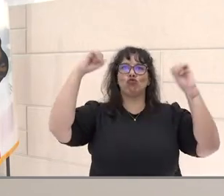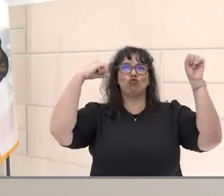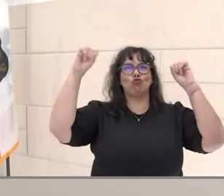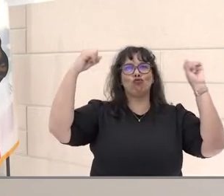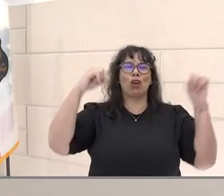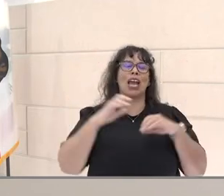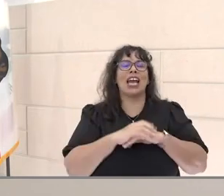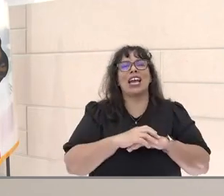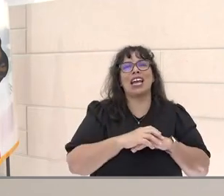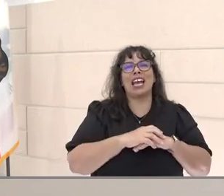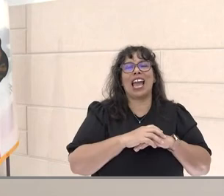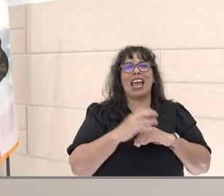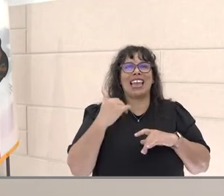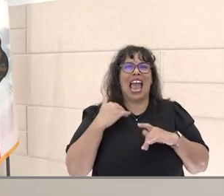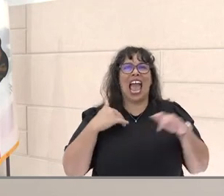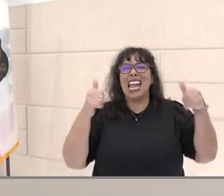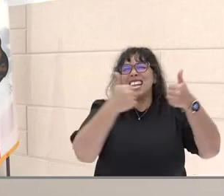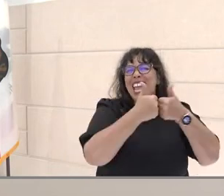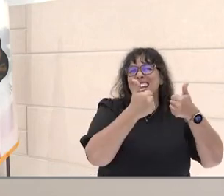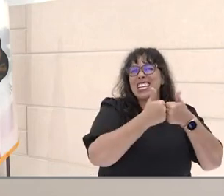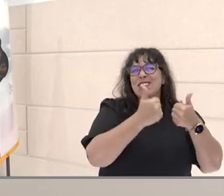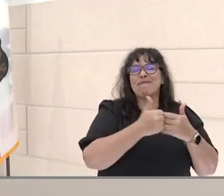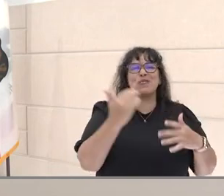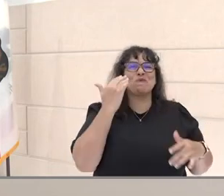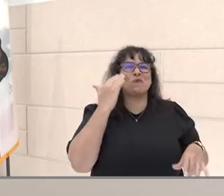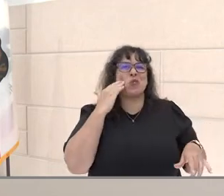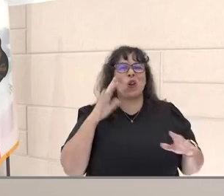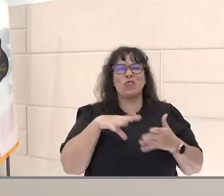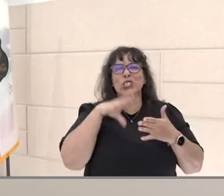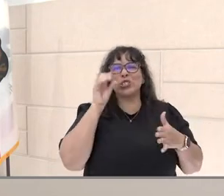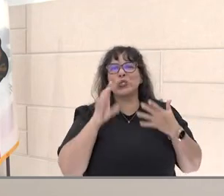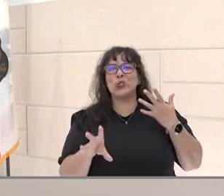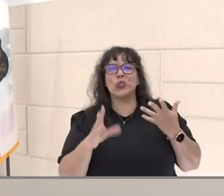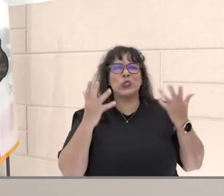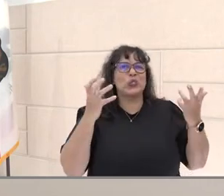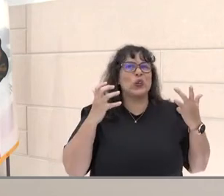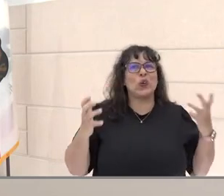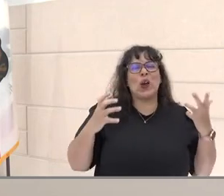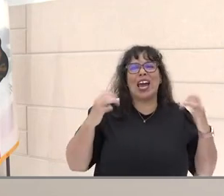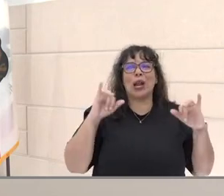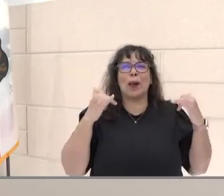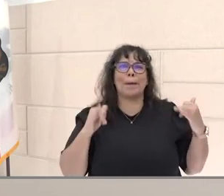ามหายยืงเมียนกันไหลสำหรับเอ